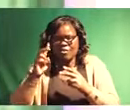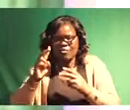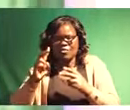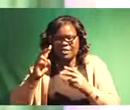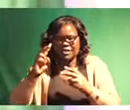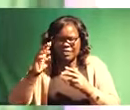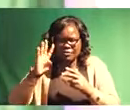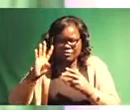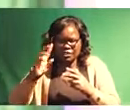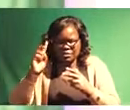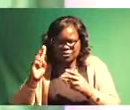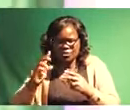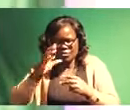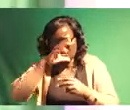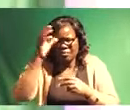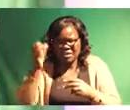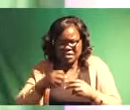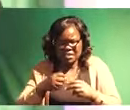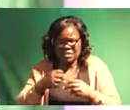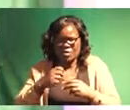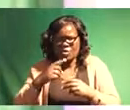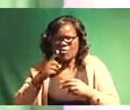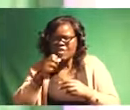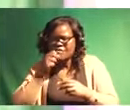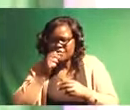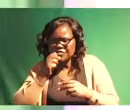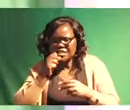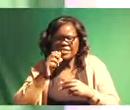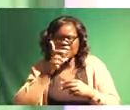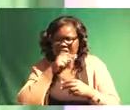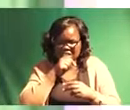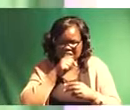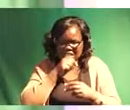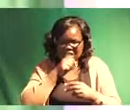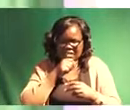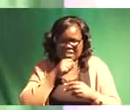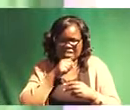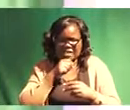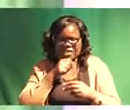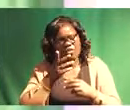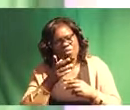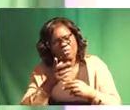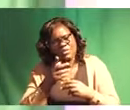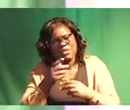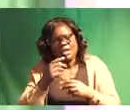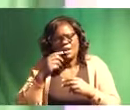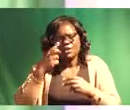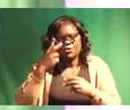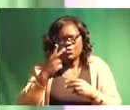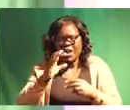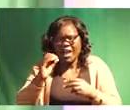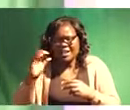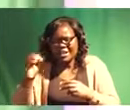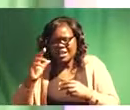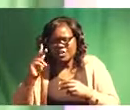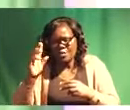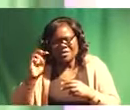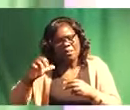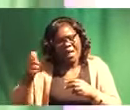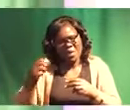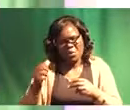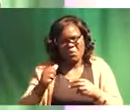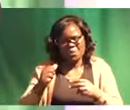42% ama karibu kilomita 180 zimekamilika. Karibu kilomita 200